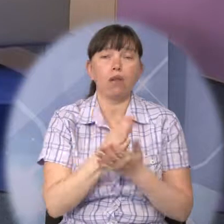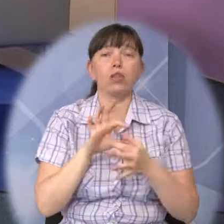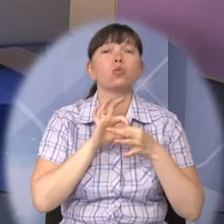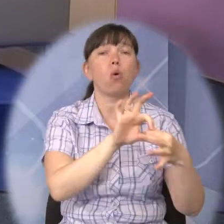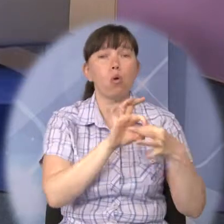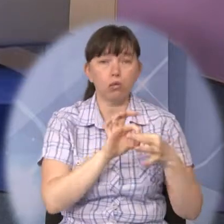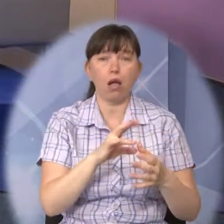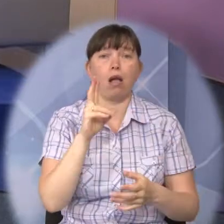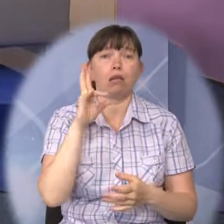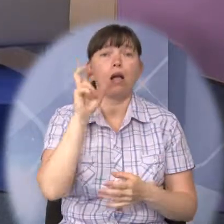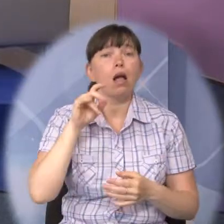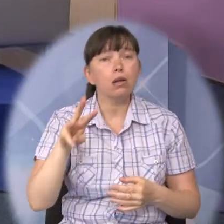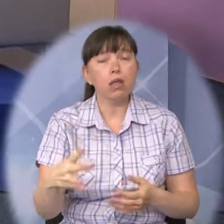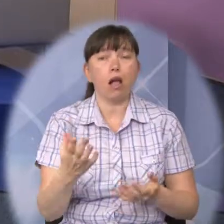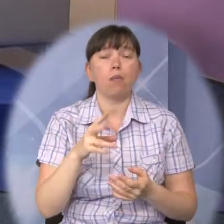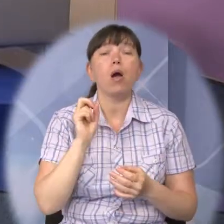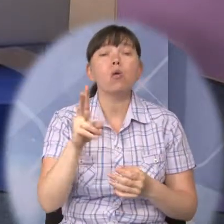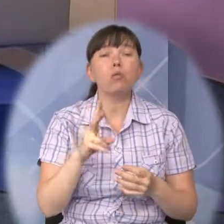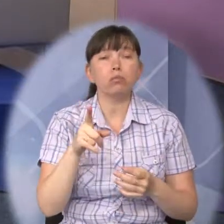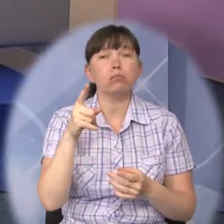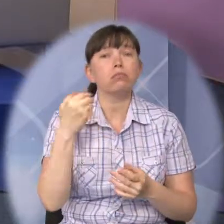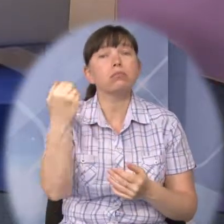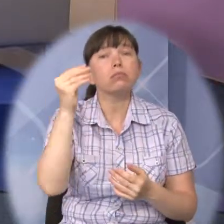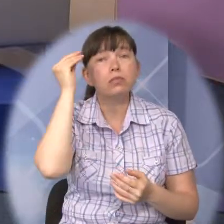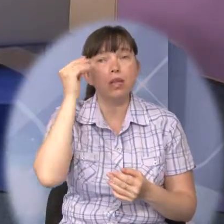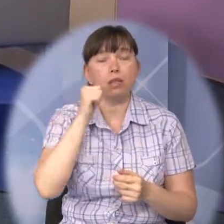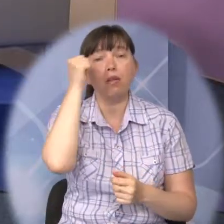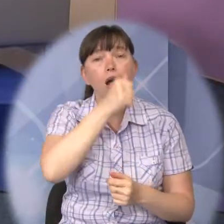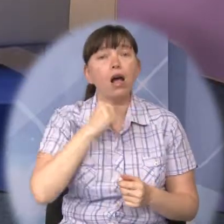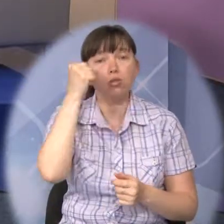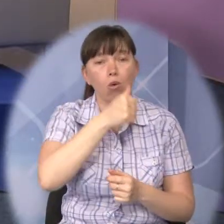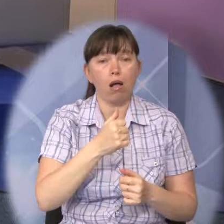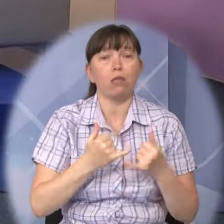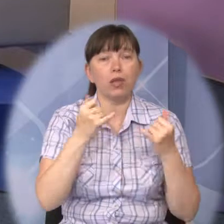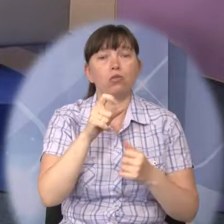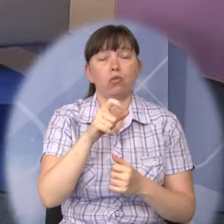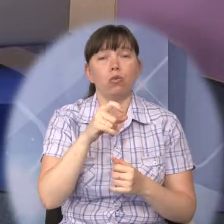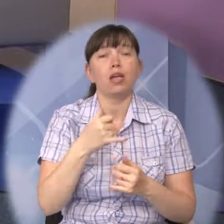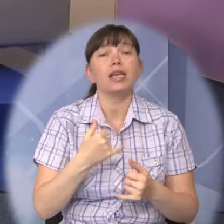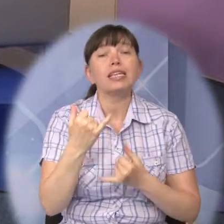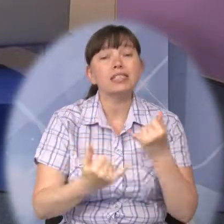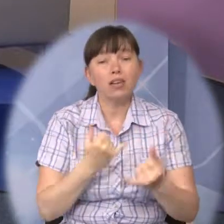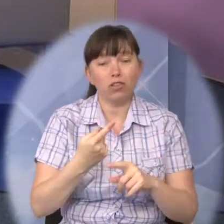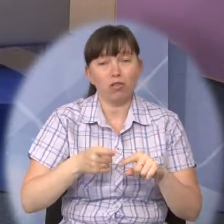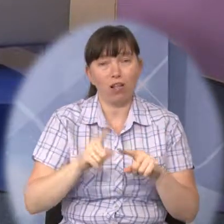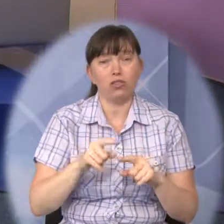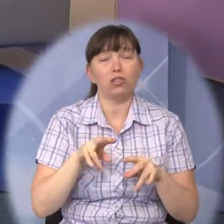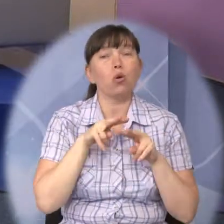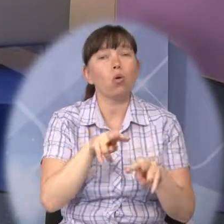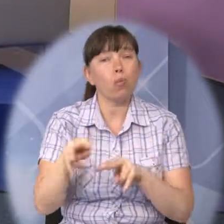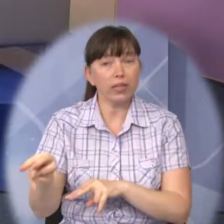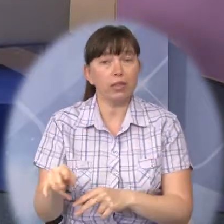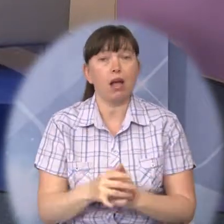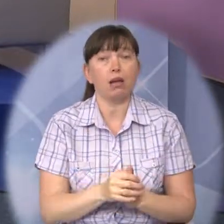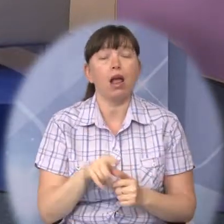contact și cu CNAM-ul, cum apreciați aceste alocații care se fac anual pentru serviciile comunitare, dar